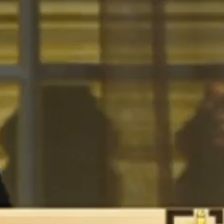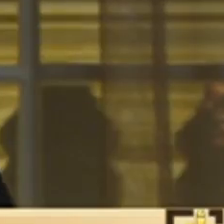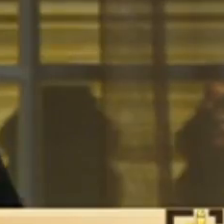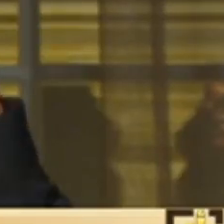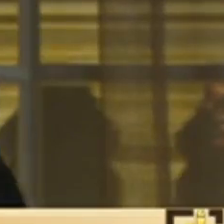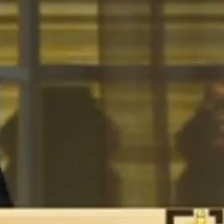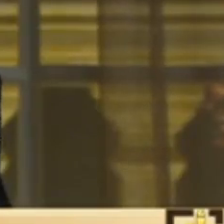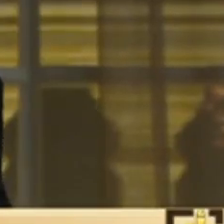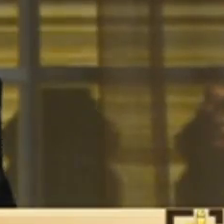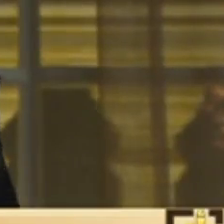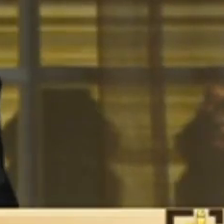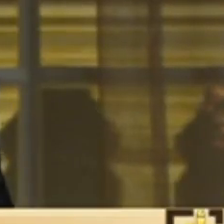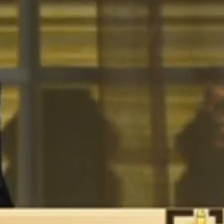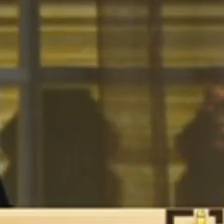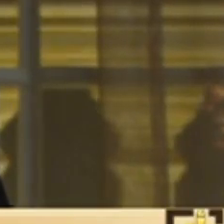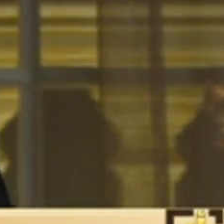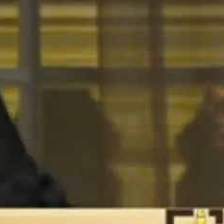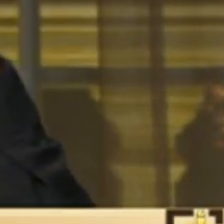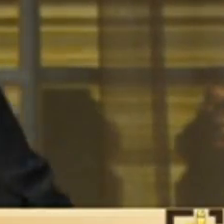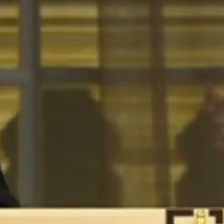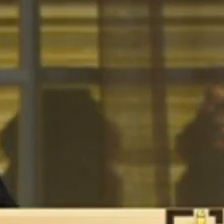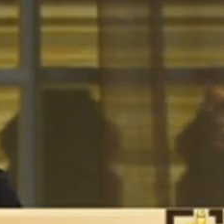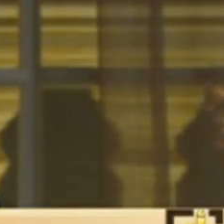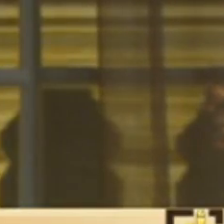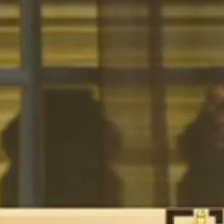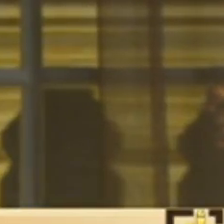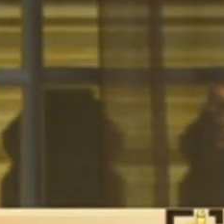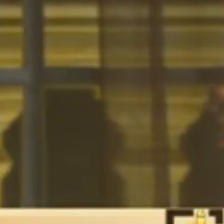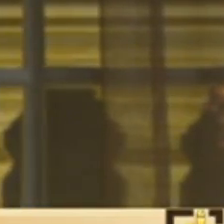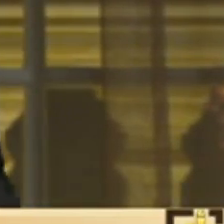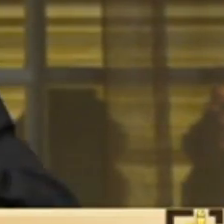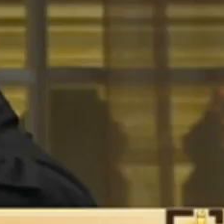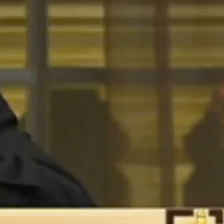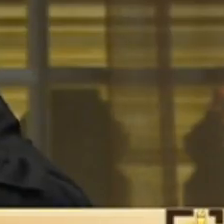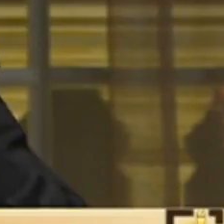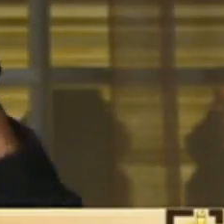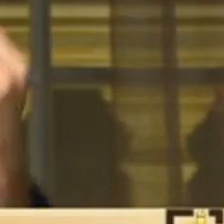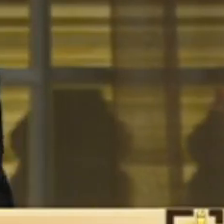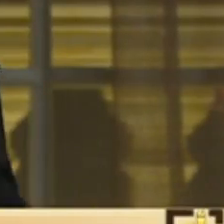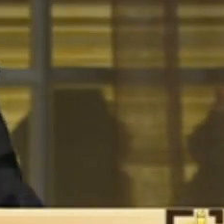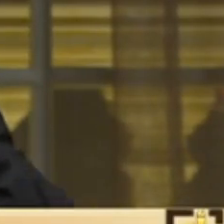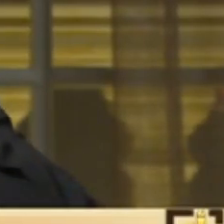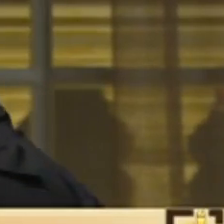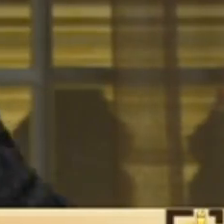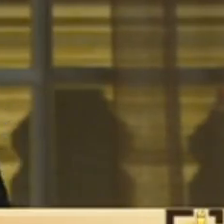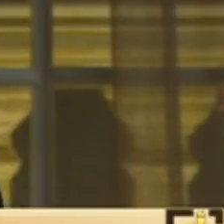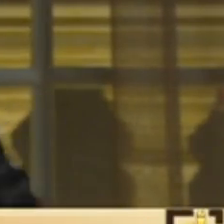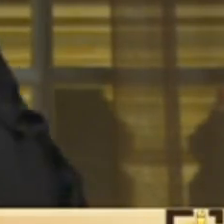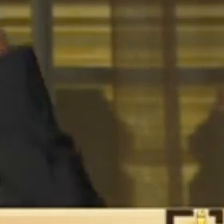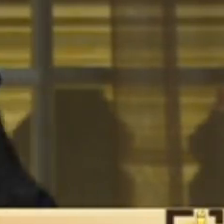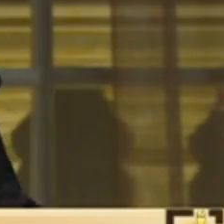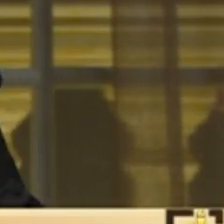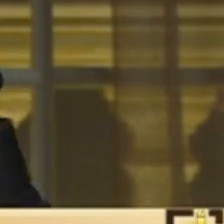في مشكله ان انا لما خلصت كليه الهندسه رحت تدريب 3 شهور، قعدت